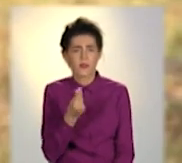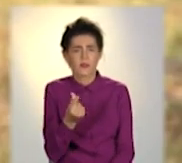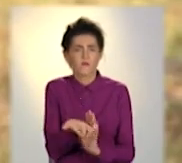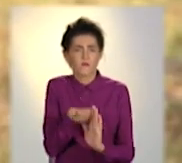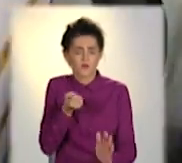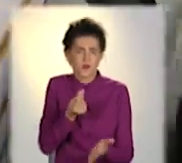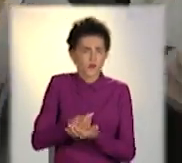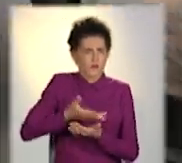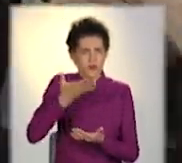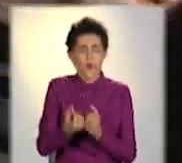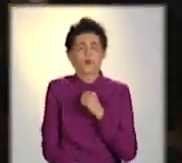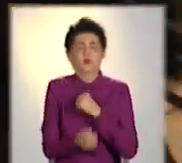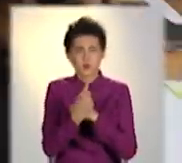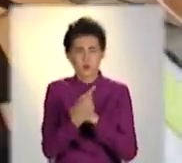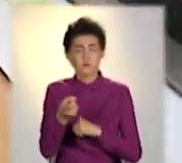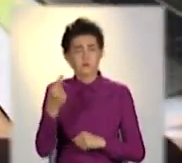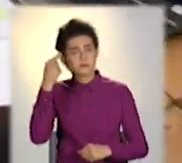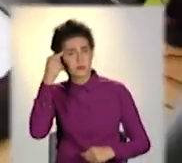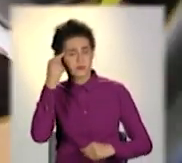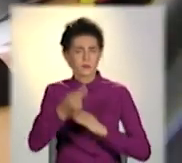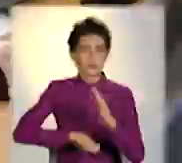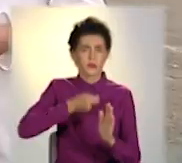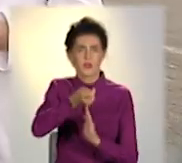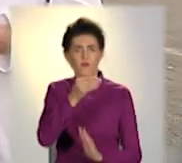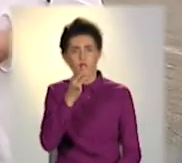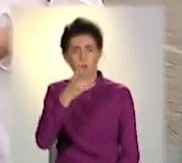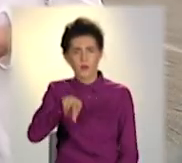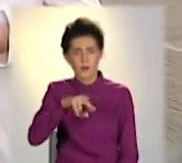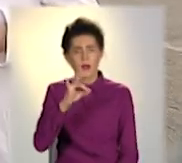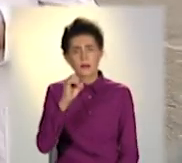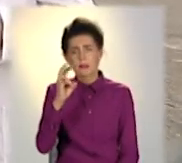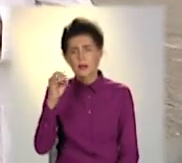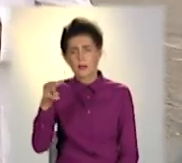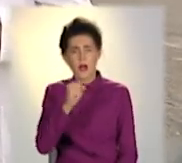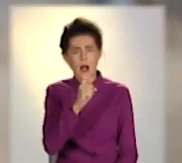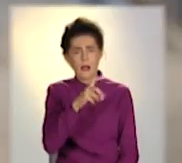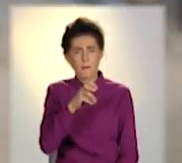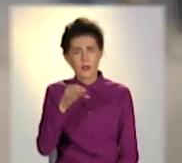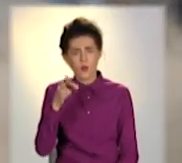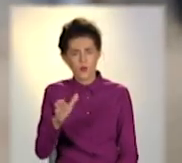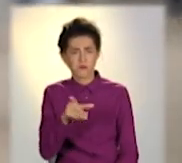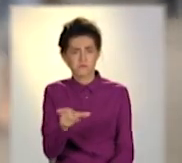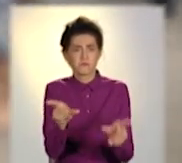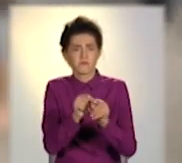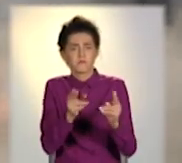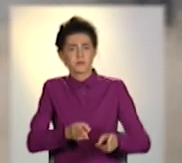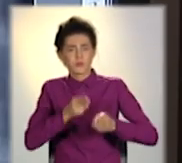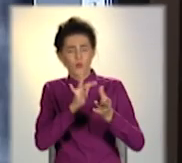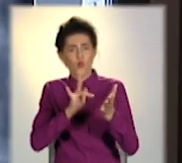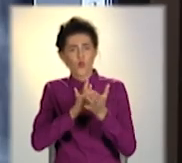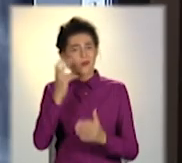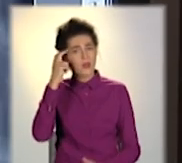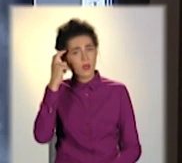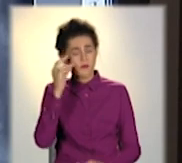якщо чесно. Тетяна звернулася по допомогу до фонду Ріната Ахметова. Уже невдовзі мати з сином приїхали до Києва. Павлу